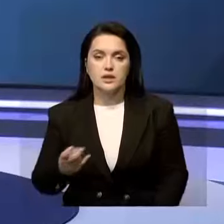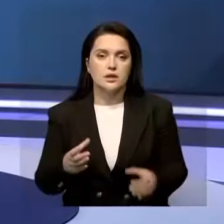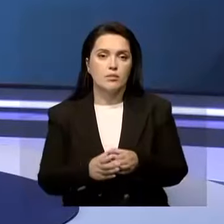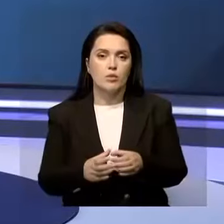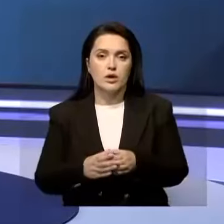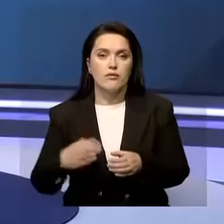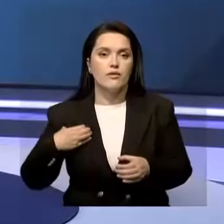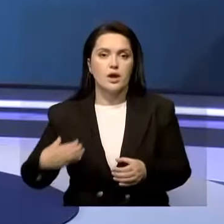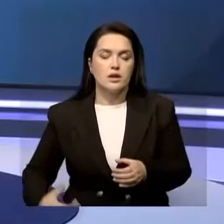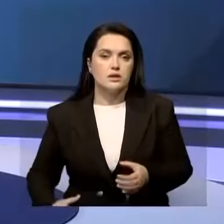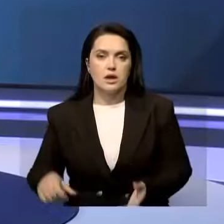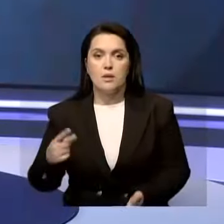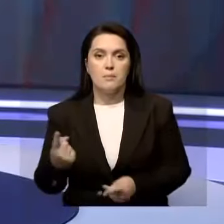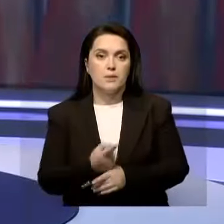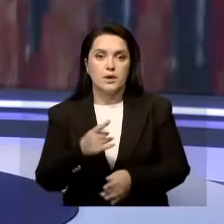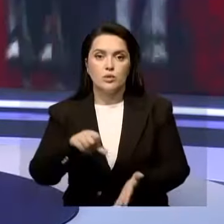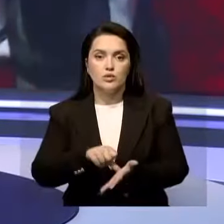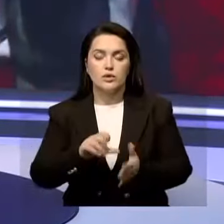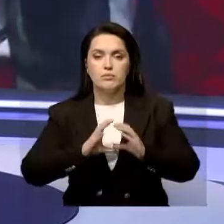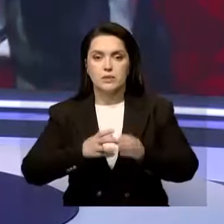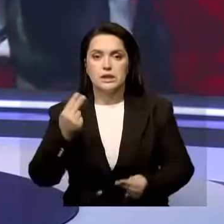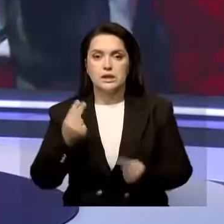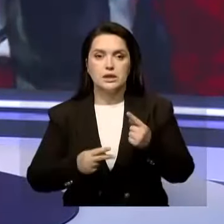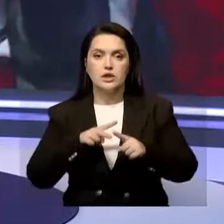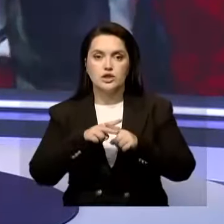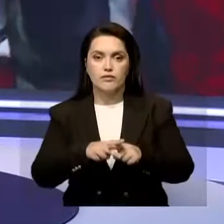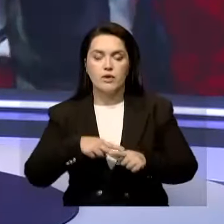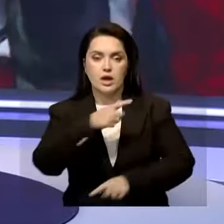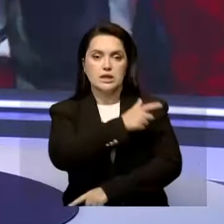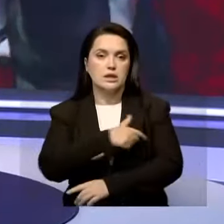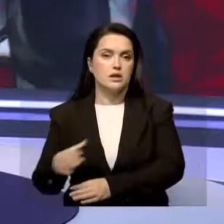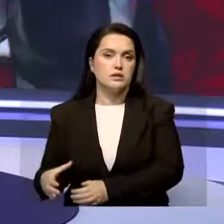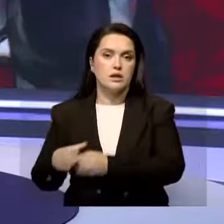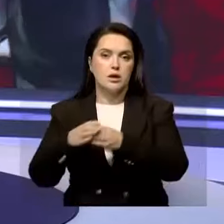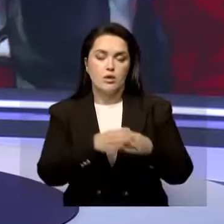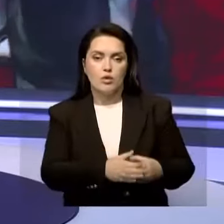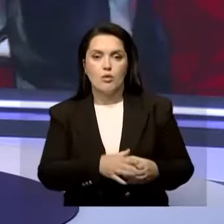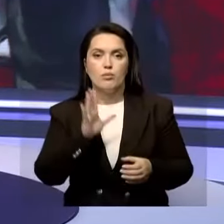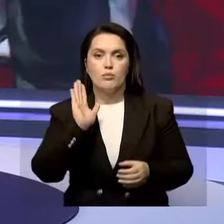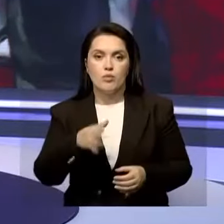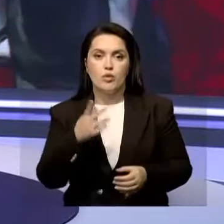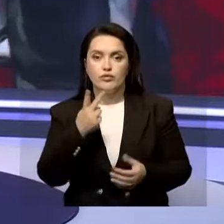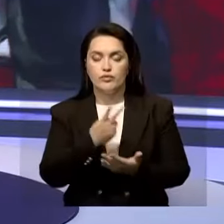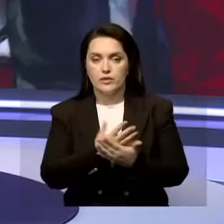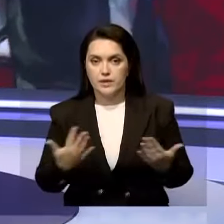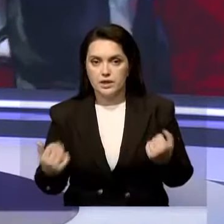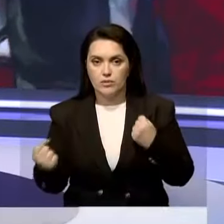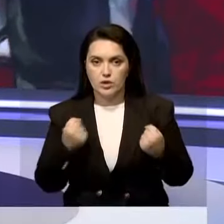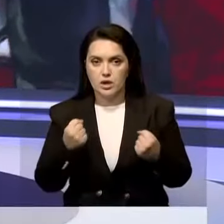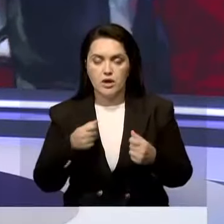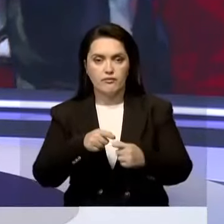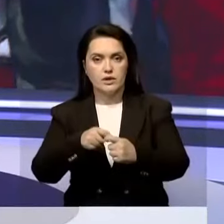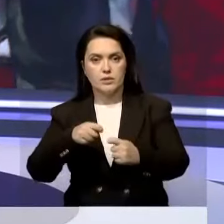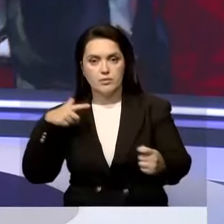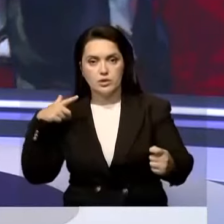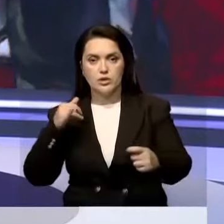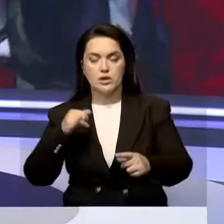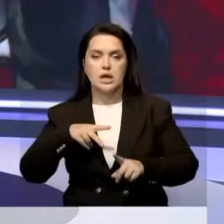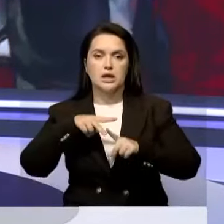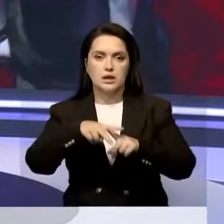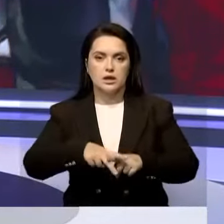Национальная сборная Франции впервые примет участие во всемирных играх кочевников. Делегация будет защищать честь страны в двух видах спорта. В стрельбе